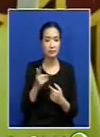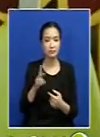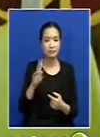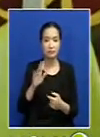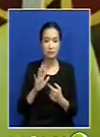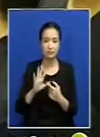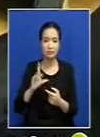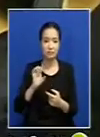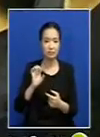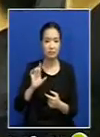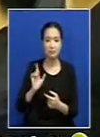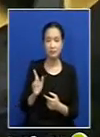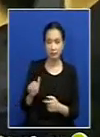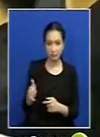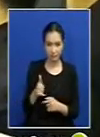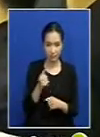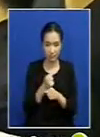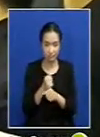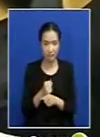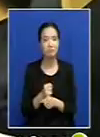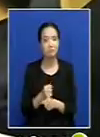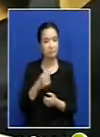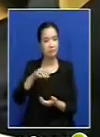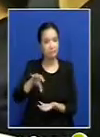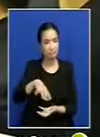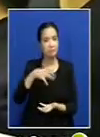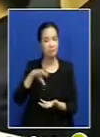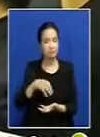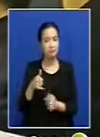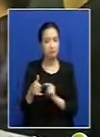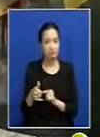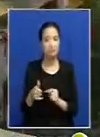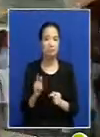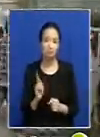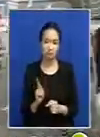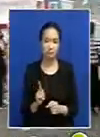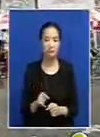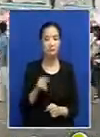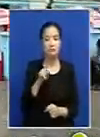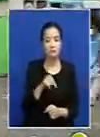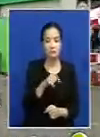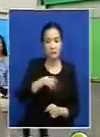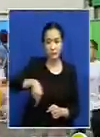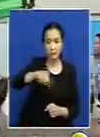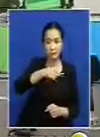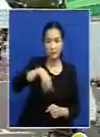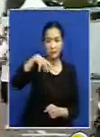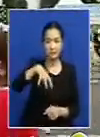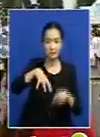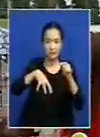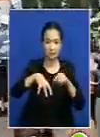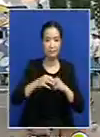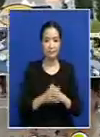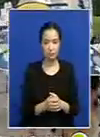ำนวยการด้านการสื่อสารทีมแล็บอินคอร์ปอเรทได้เล่าให้เราฟังนะคะว่านิทรรศการ DMM Planet Art by Team Lab